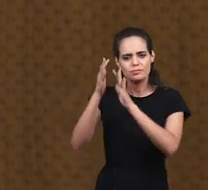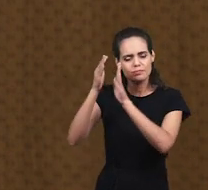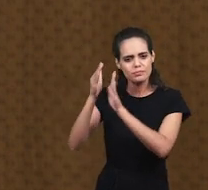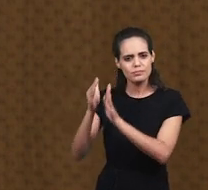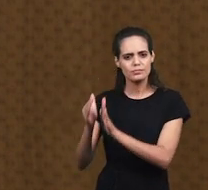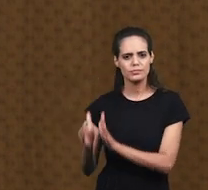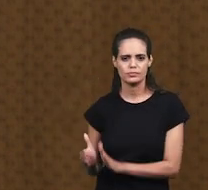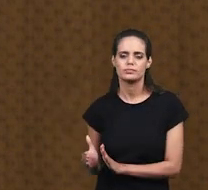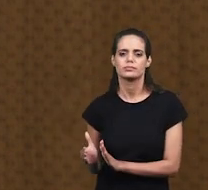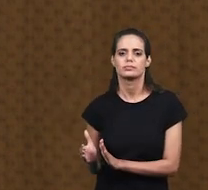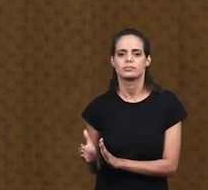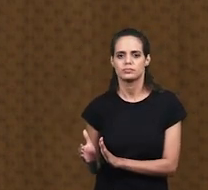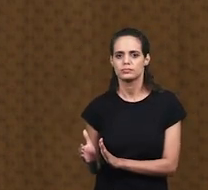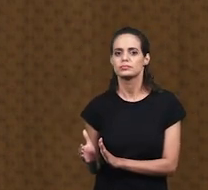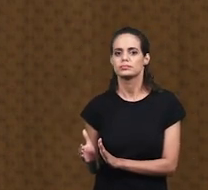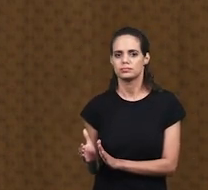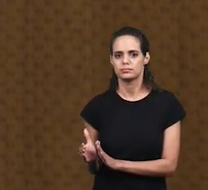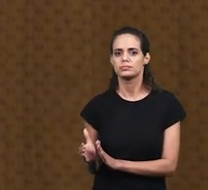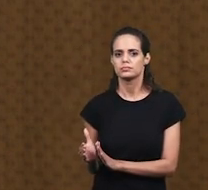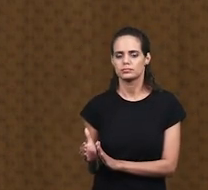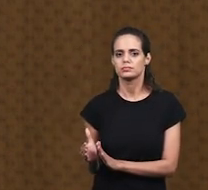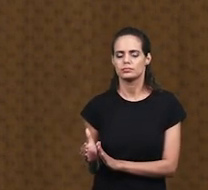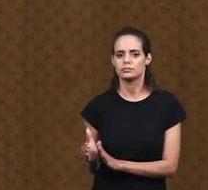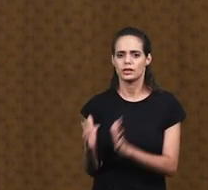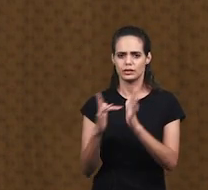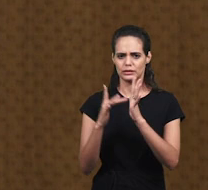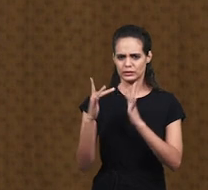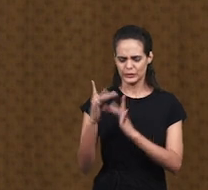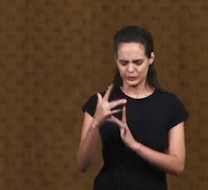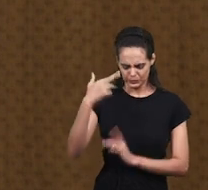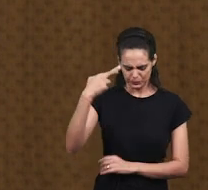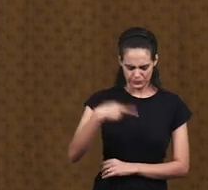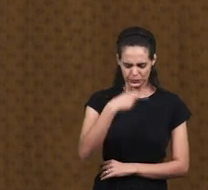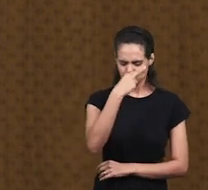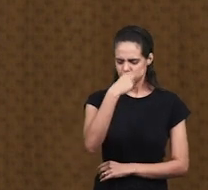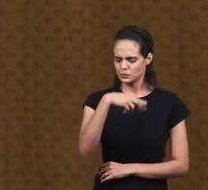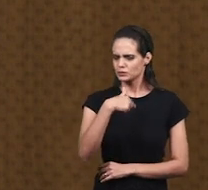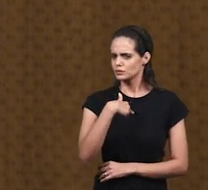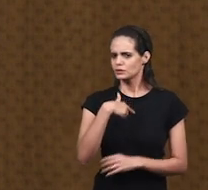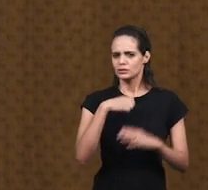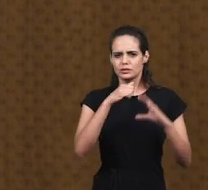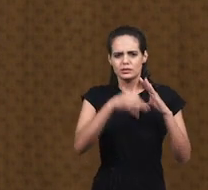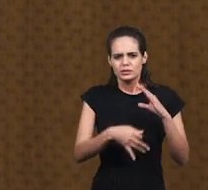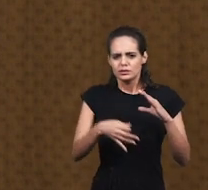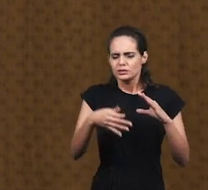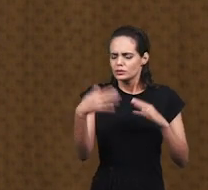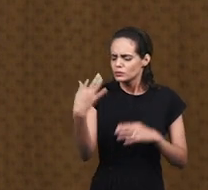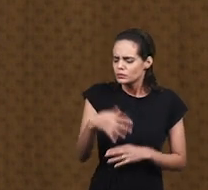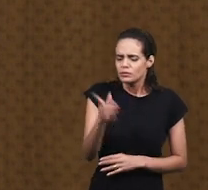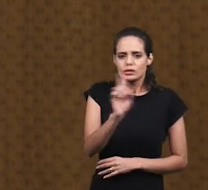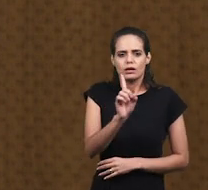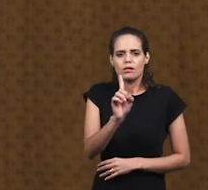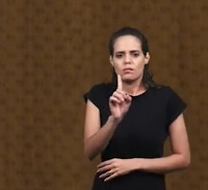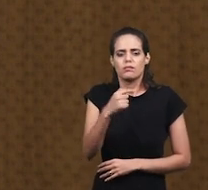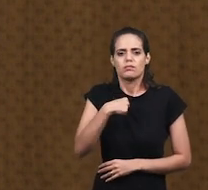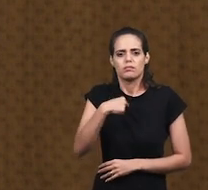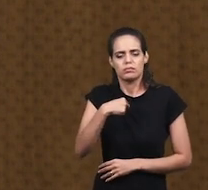Il a renié la caractéristique parce que il avait le projet à être réalisé sur la croix.